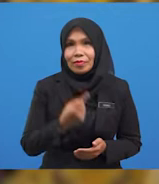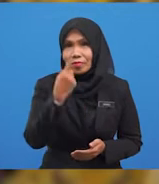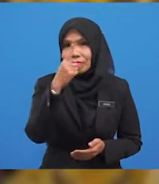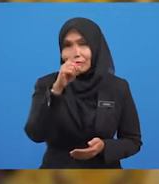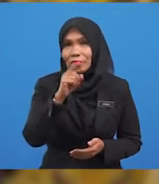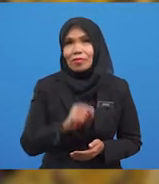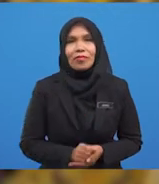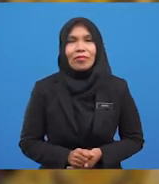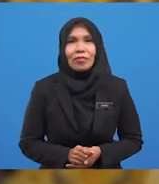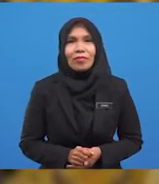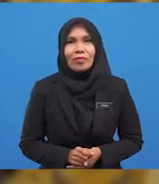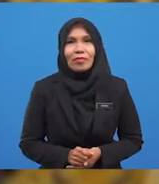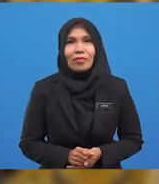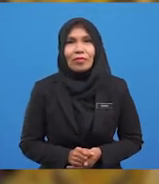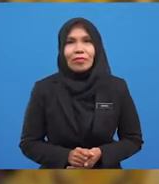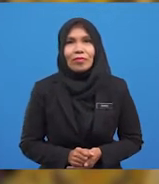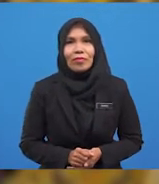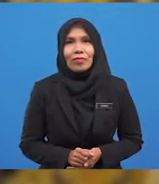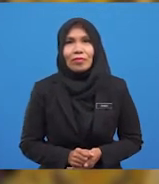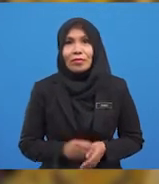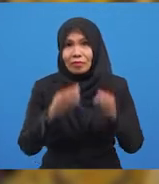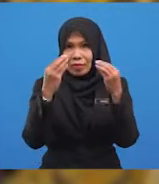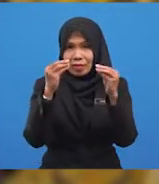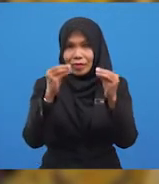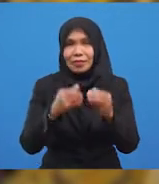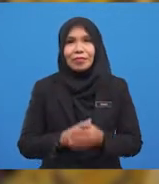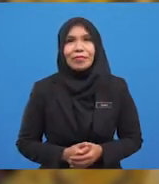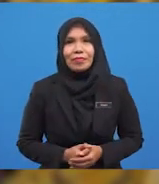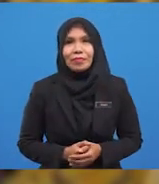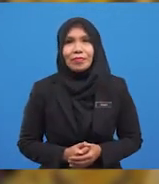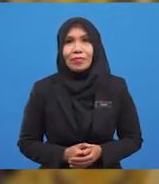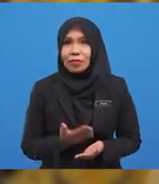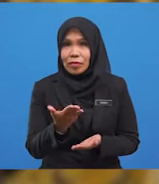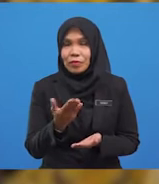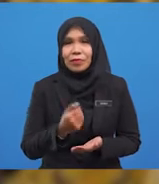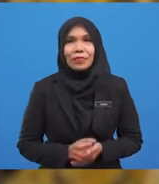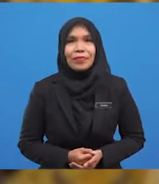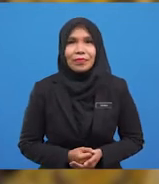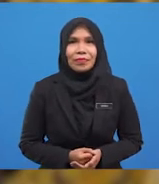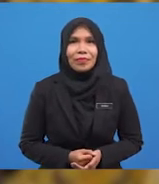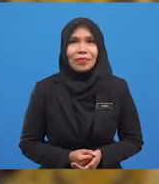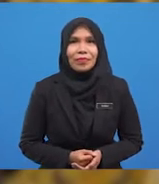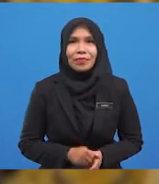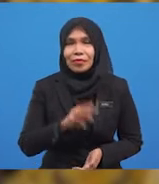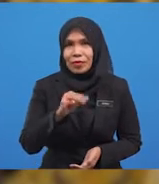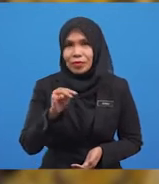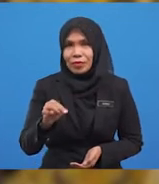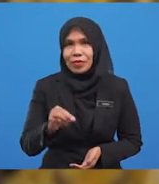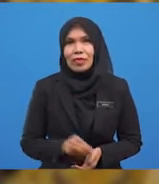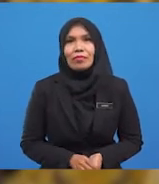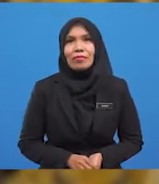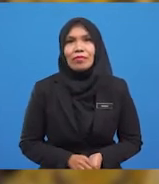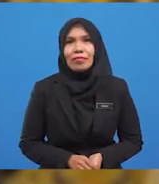menghidangkan sebuah lembaran ilmu untuk kalian. Murid-murid tentu